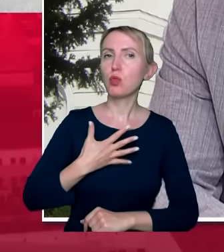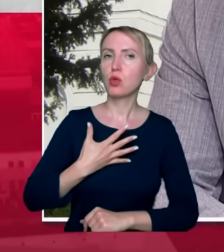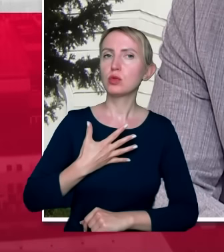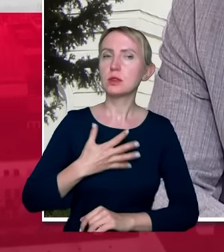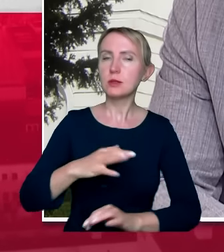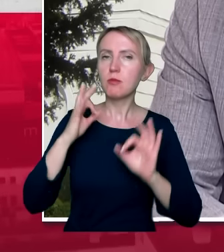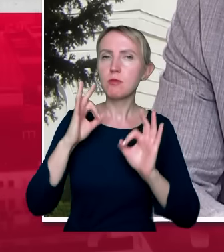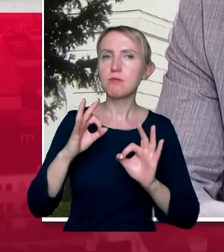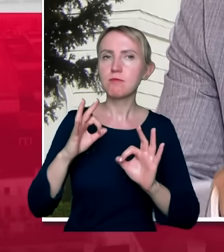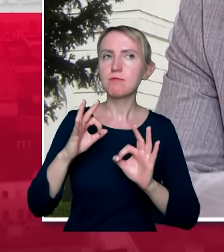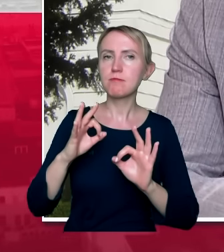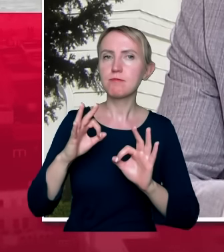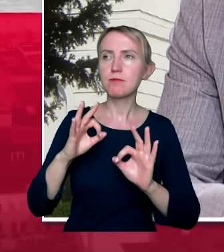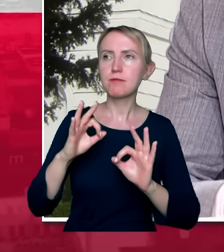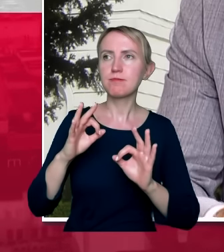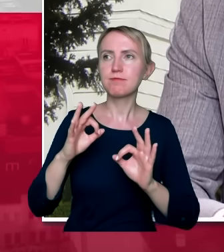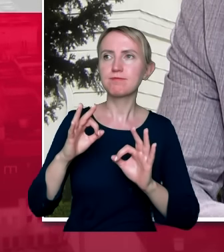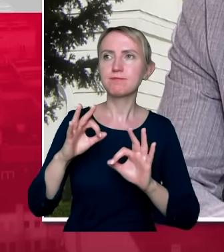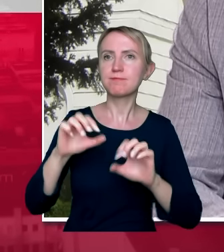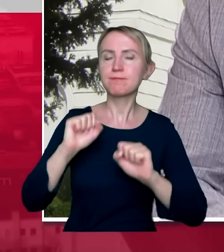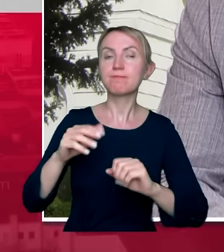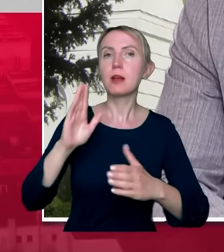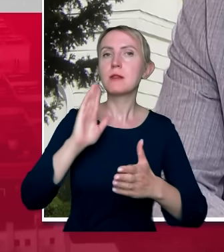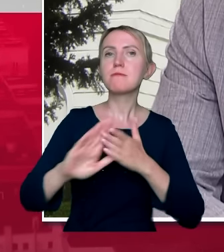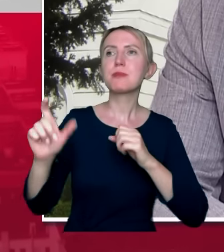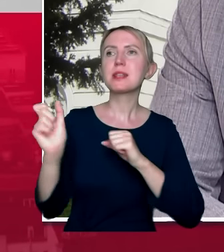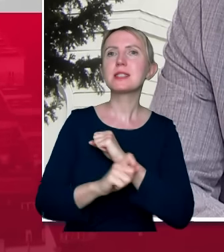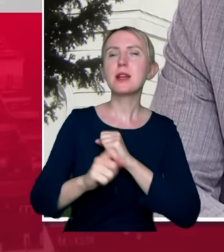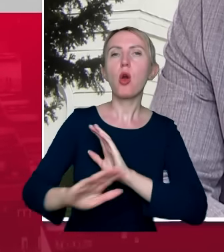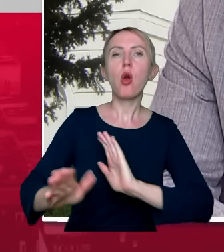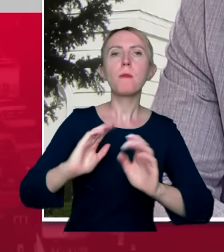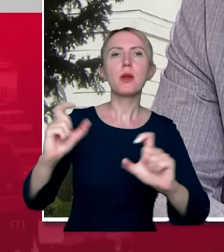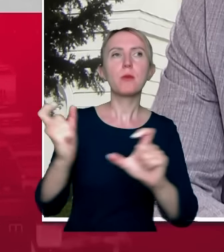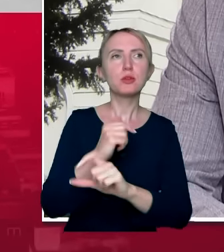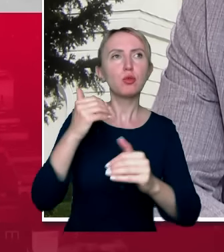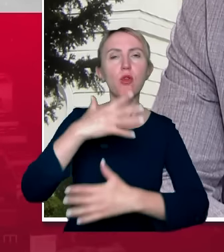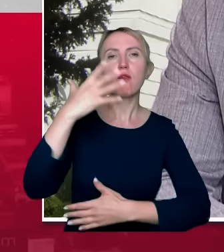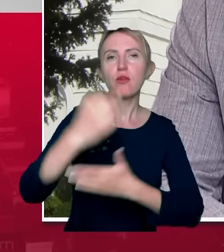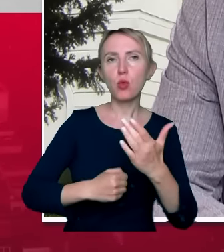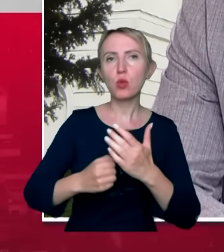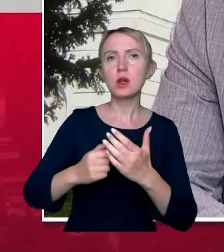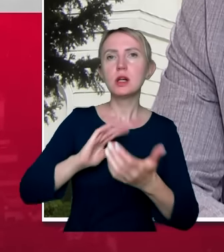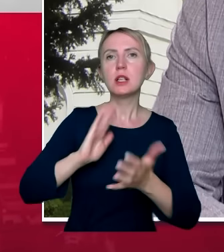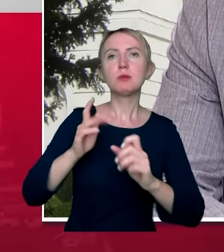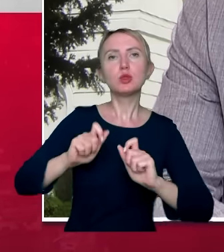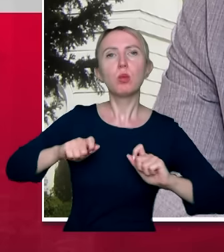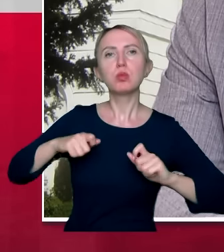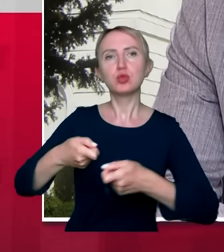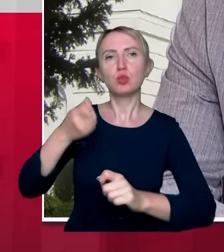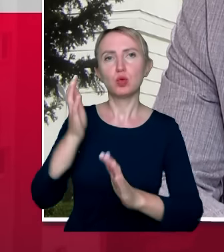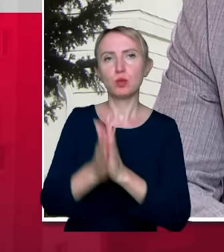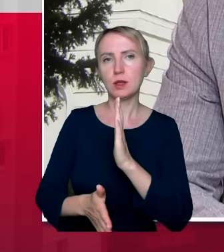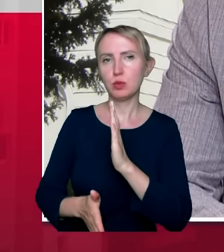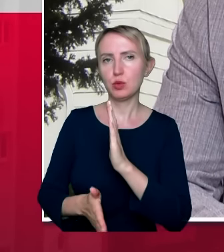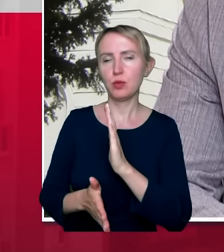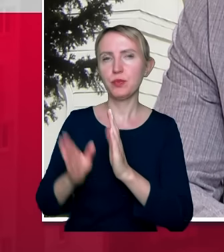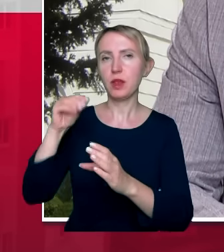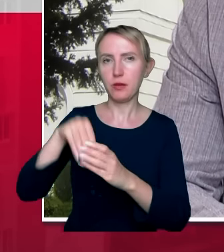pojętej bezkarności, czyli opieki państwa nad nimi, używać środków przymusu bezpośredniego, włącznie